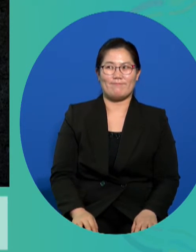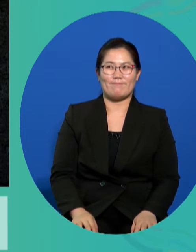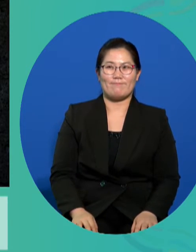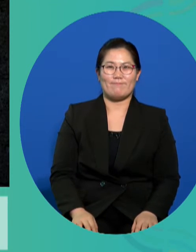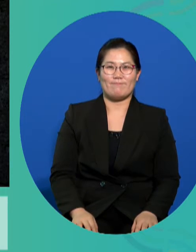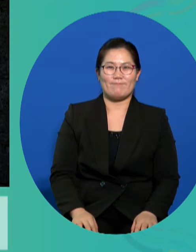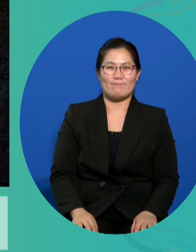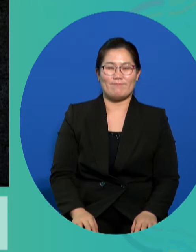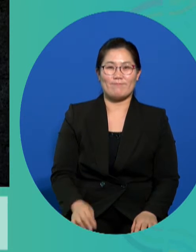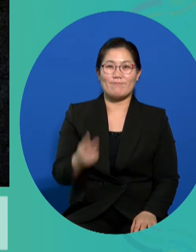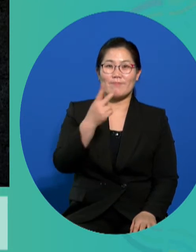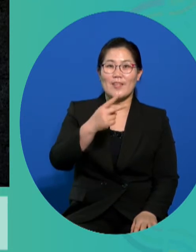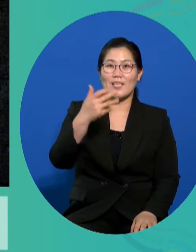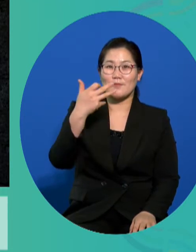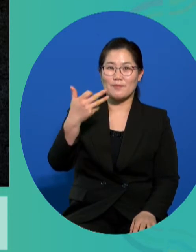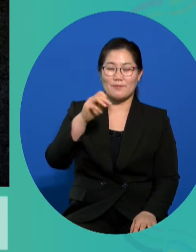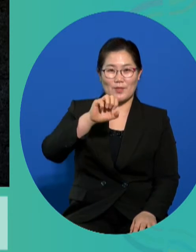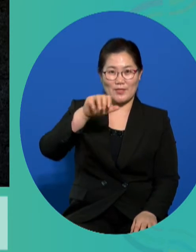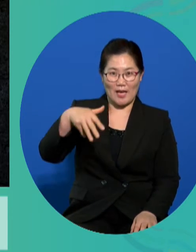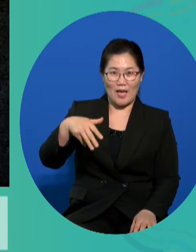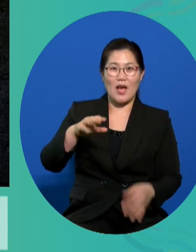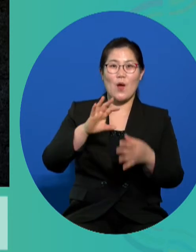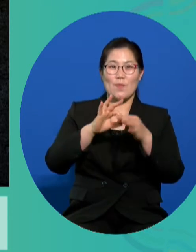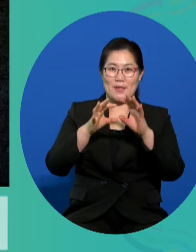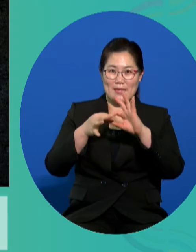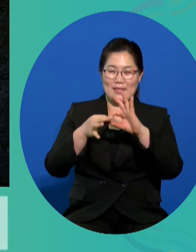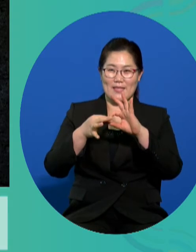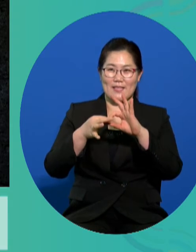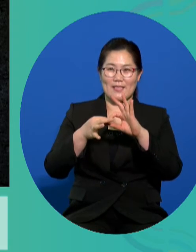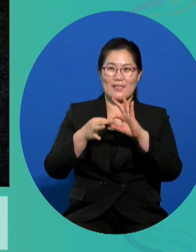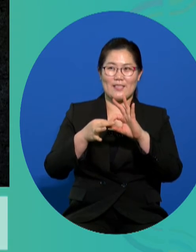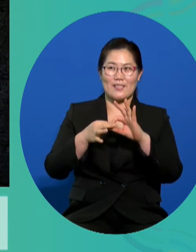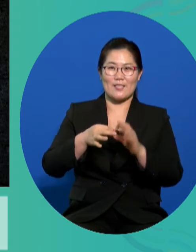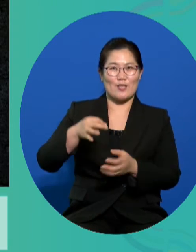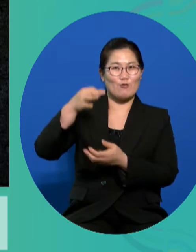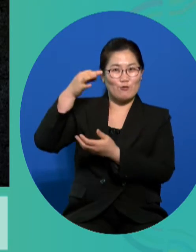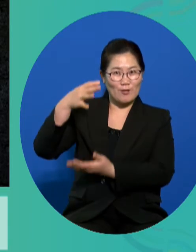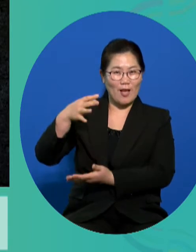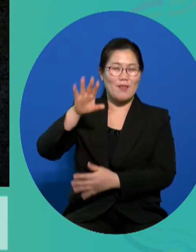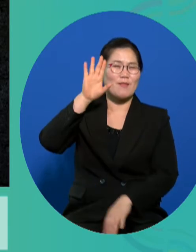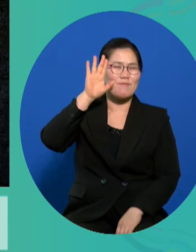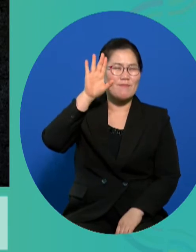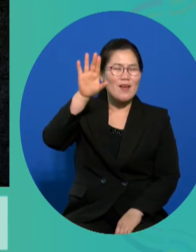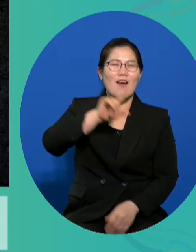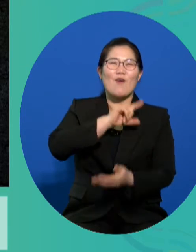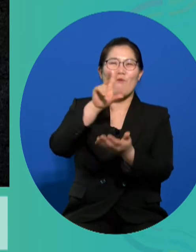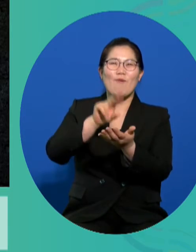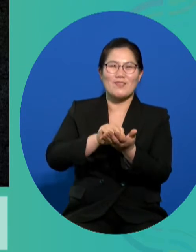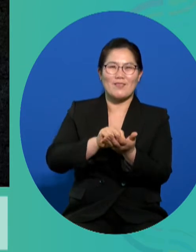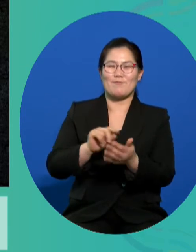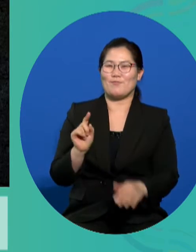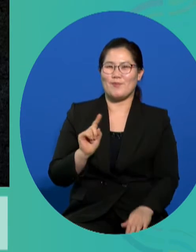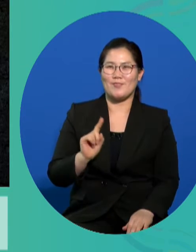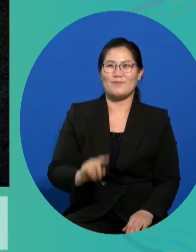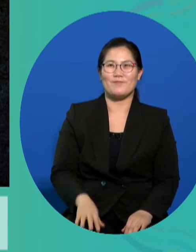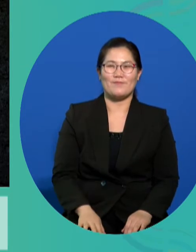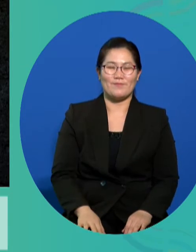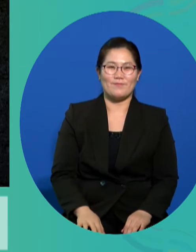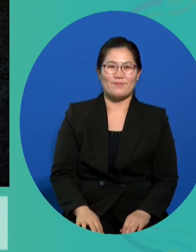자, 2018 평창 패럴림픽 대회 유산과 미래 과제인데요. 유산, 미래